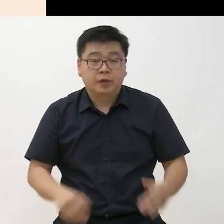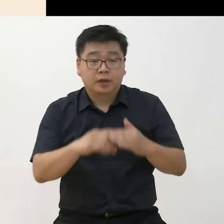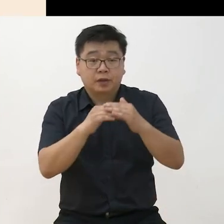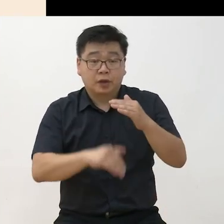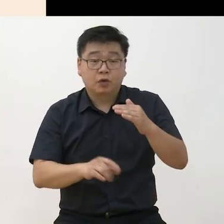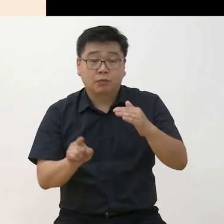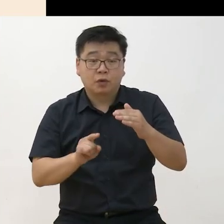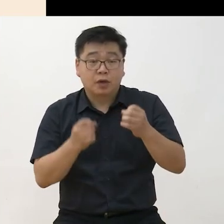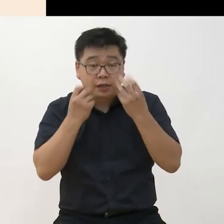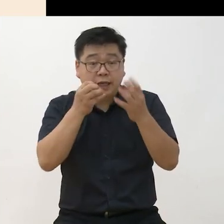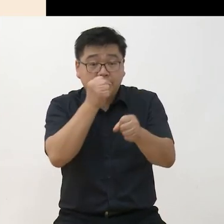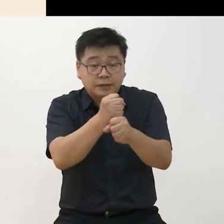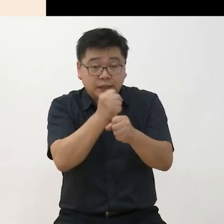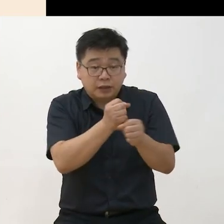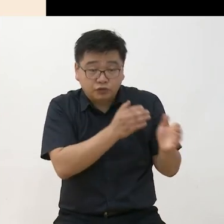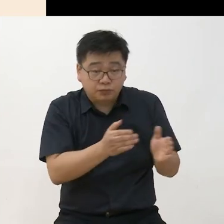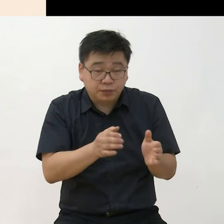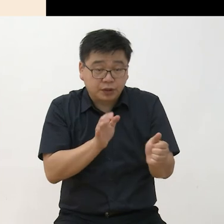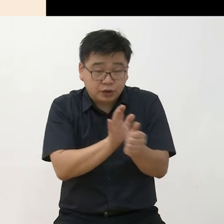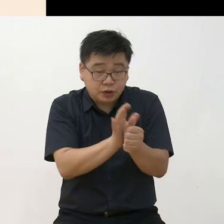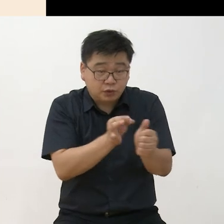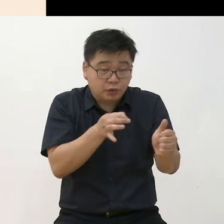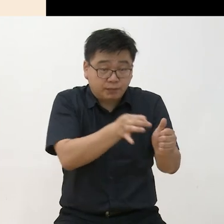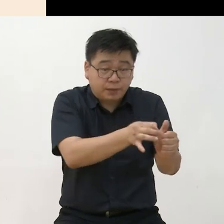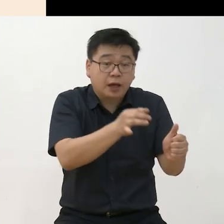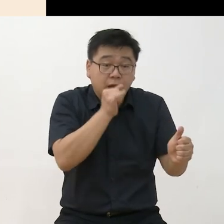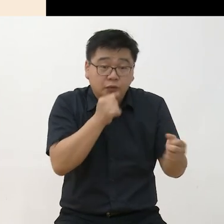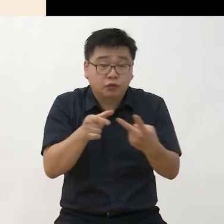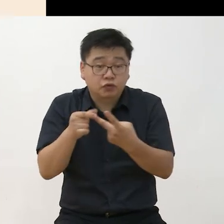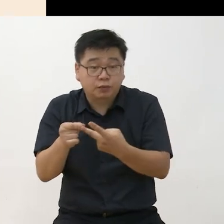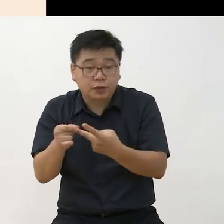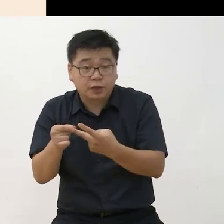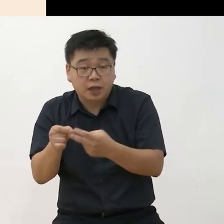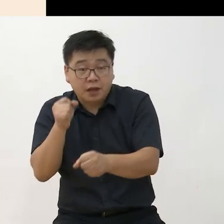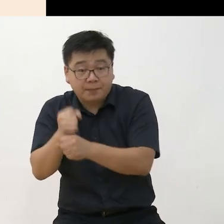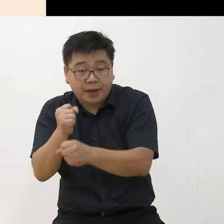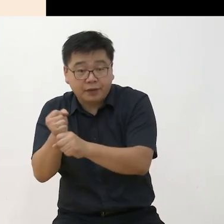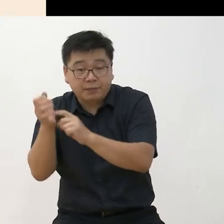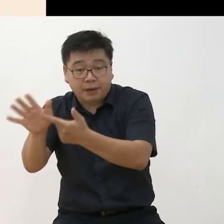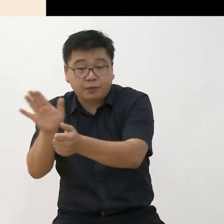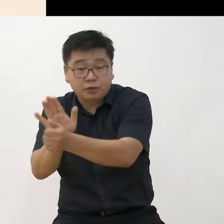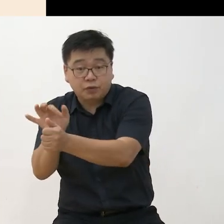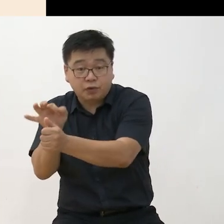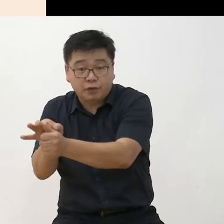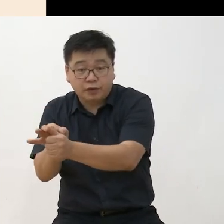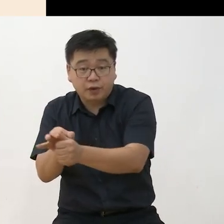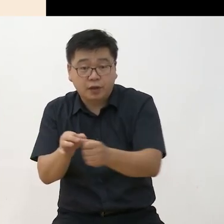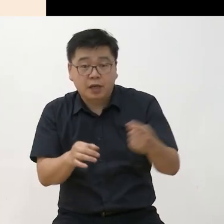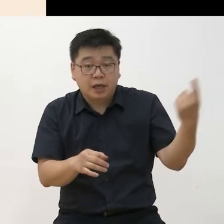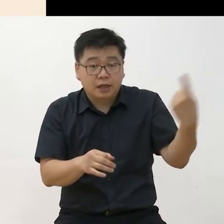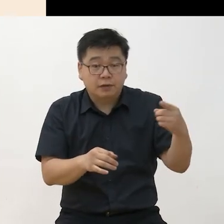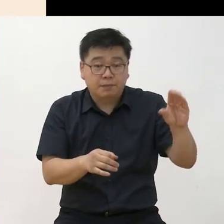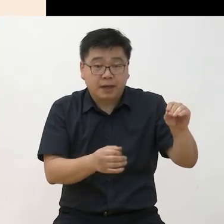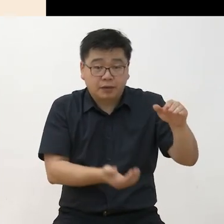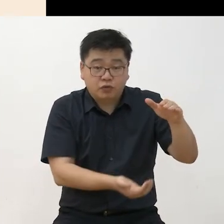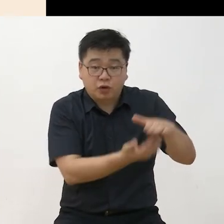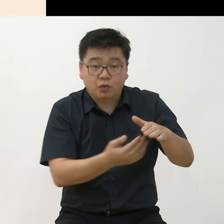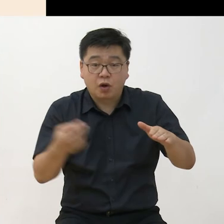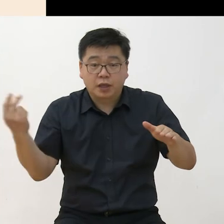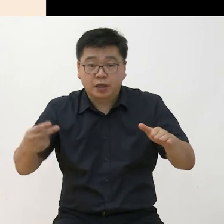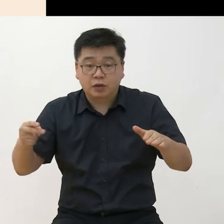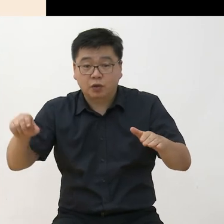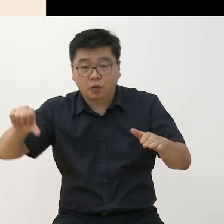준비 지원과 제작 및 발표 지원 해서 지원 규모로는 이제 최대 1천만 원, 제작 및 발표는